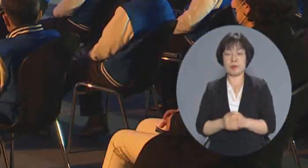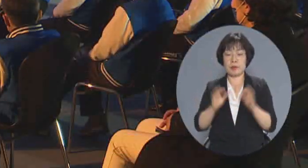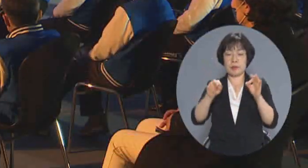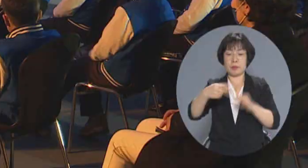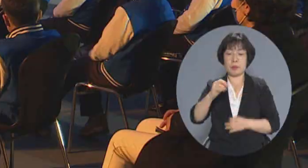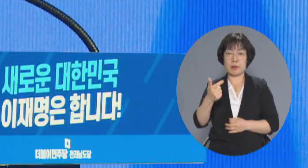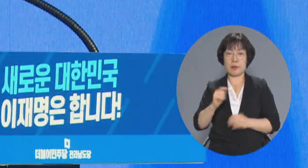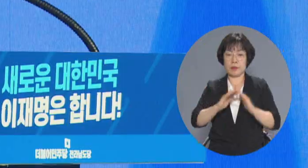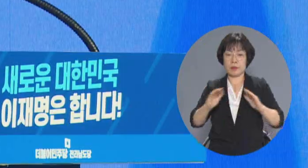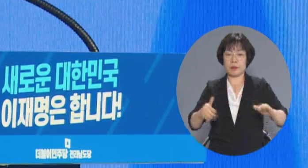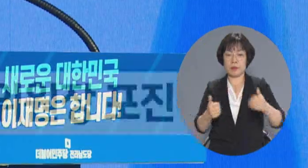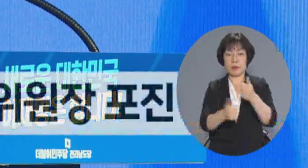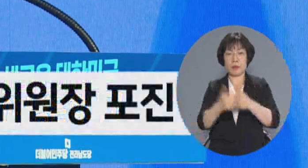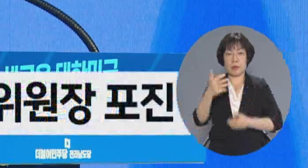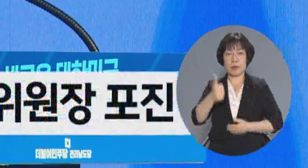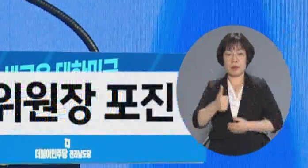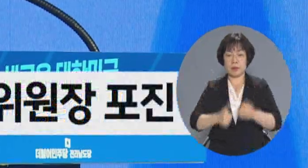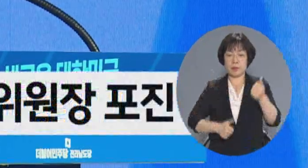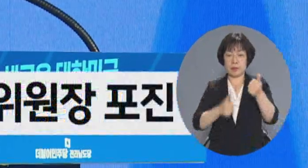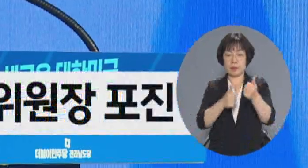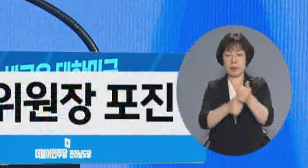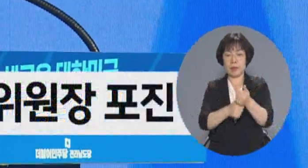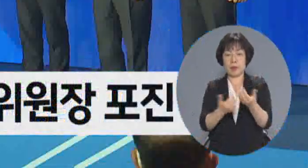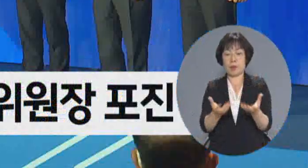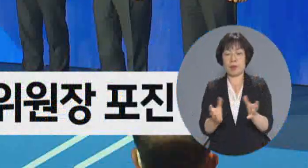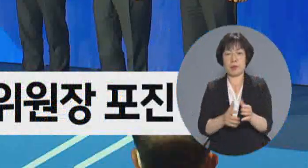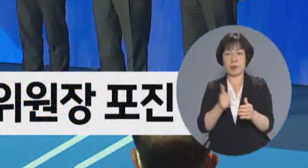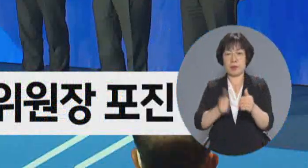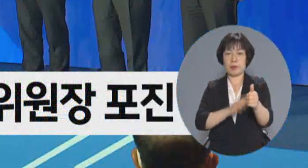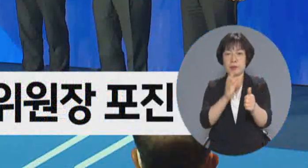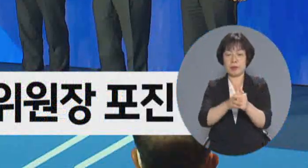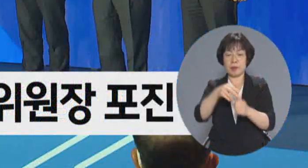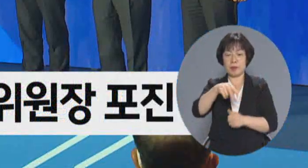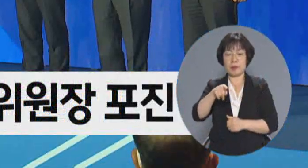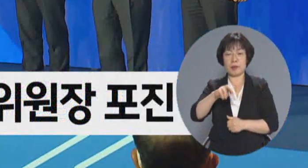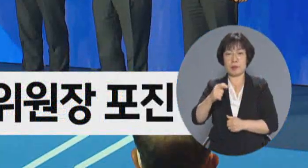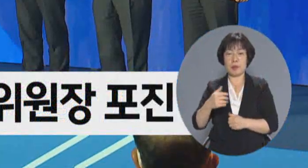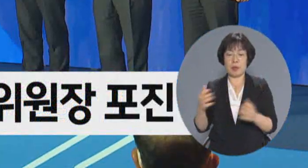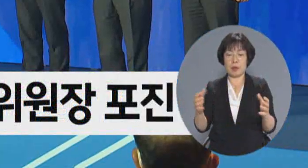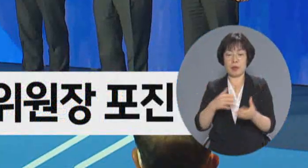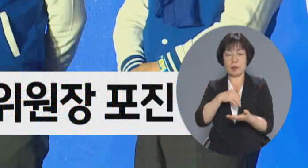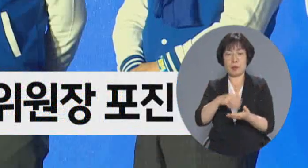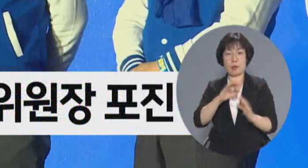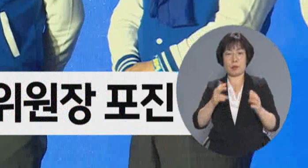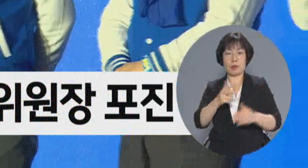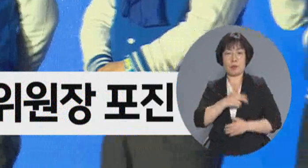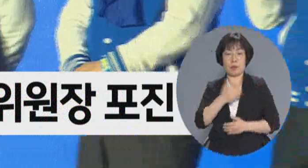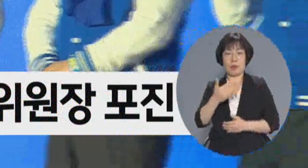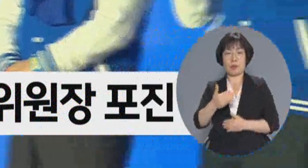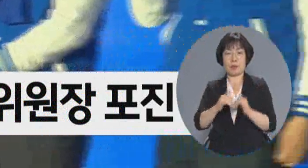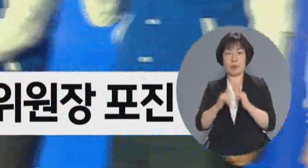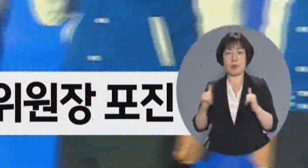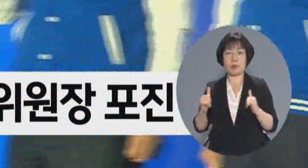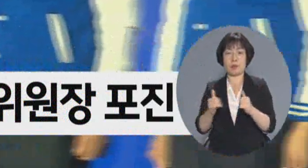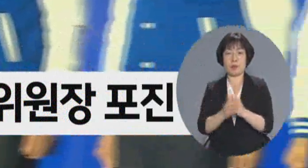김승남 전남도당 위원장이 상임선대위원장을 서삼석, 김원희 의원 등 국회의원